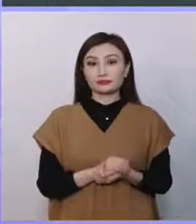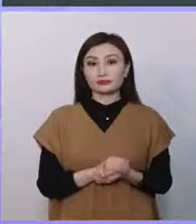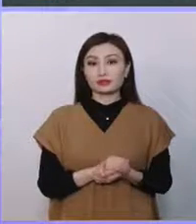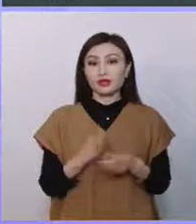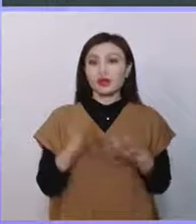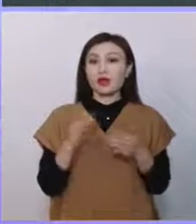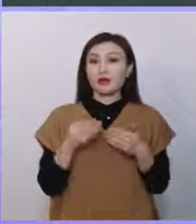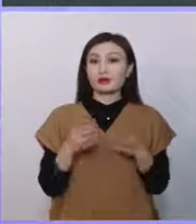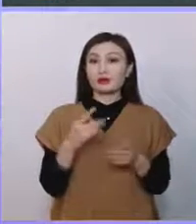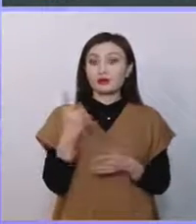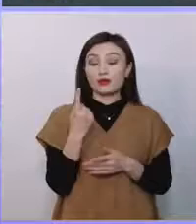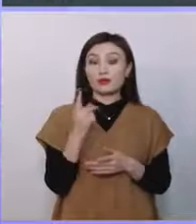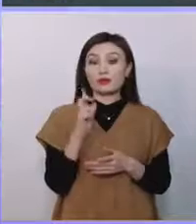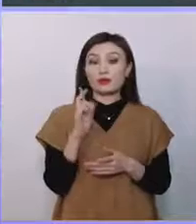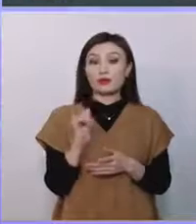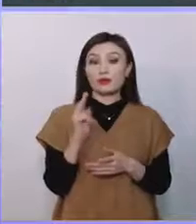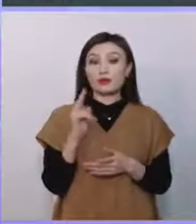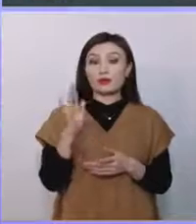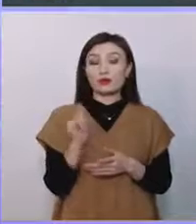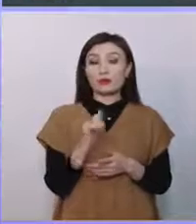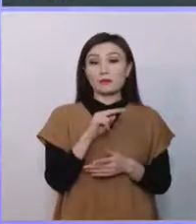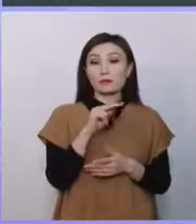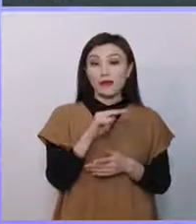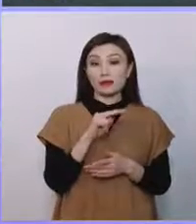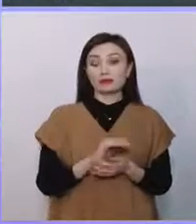открываем первую букву п